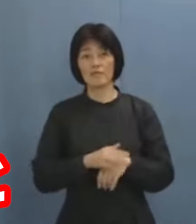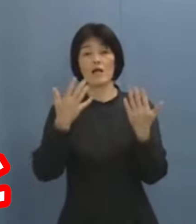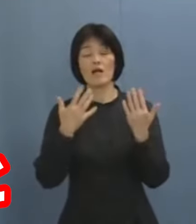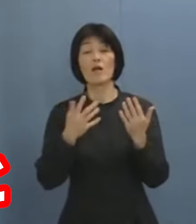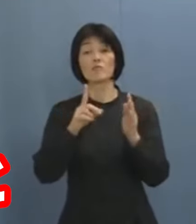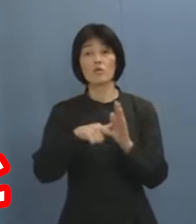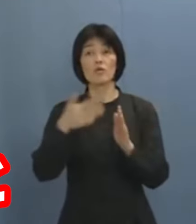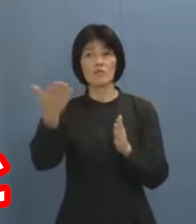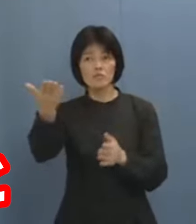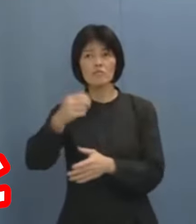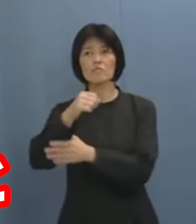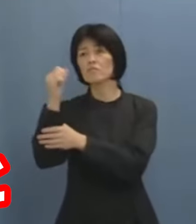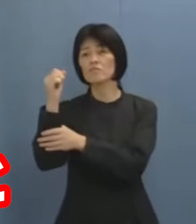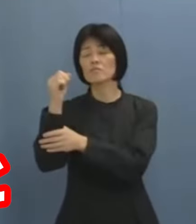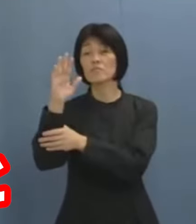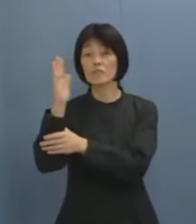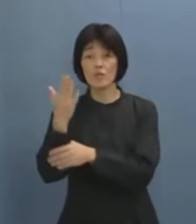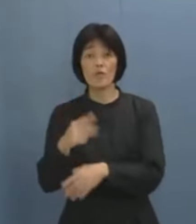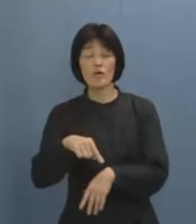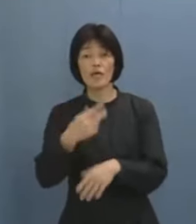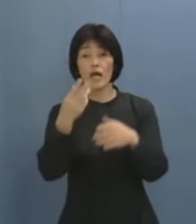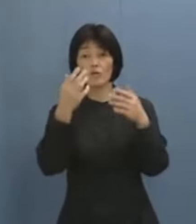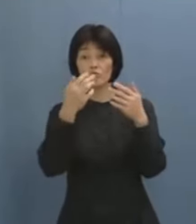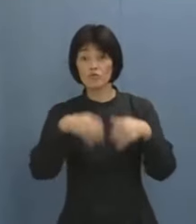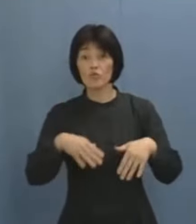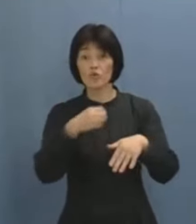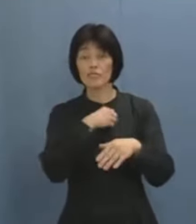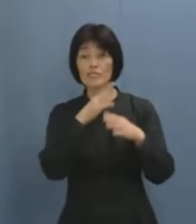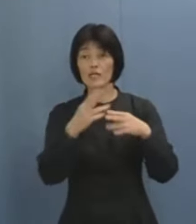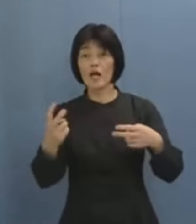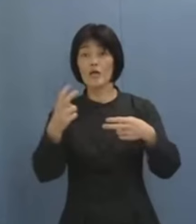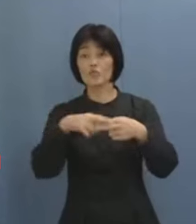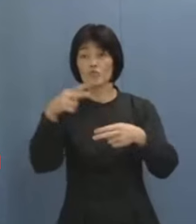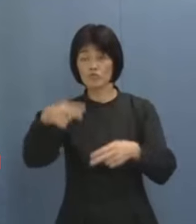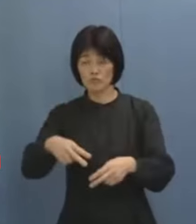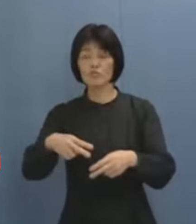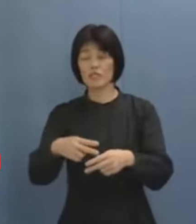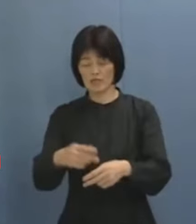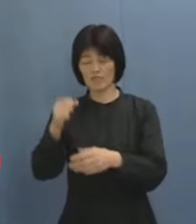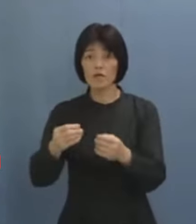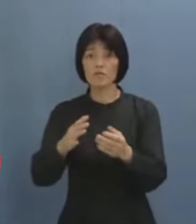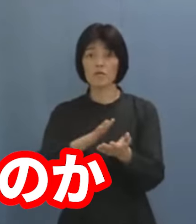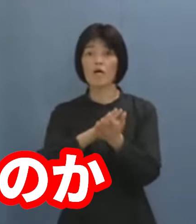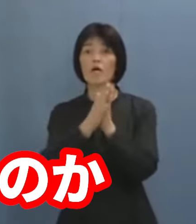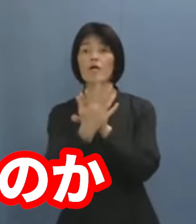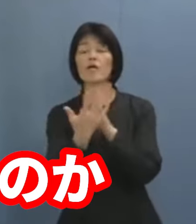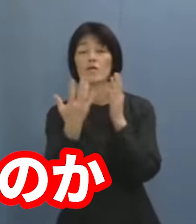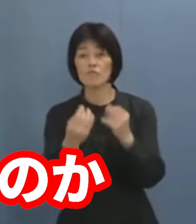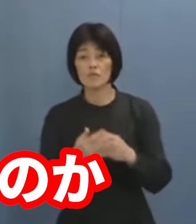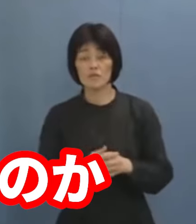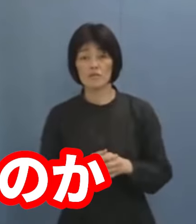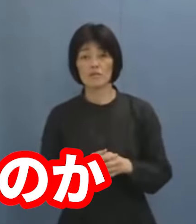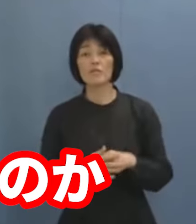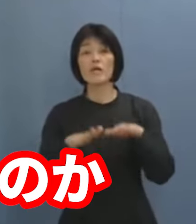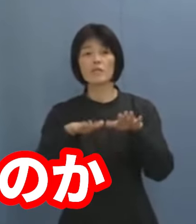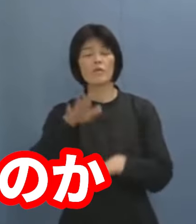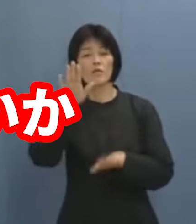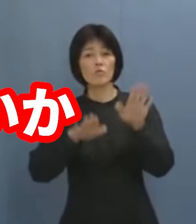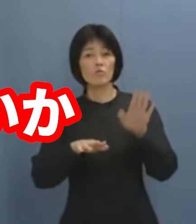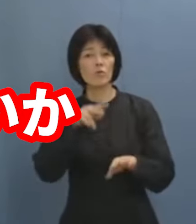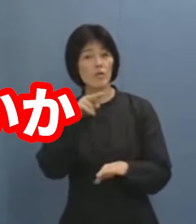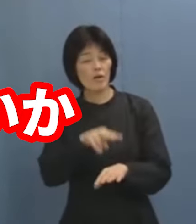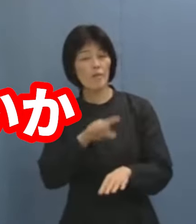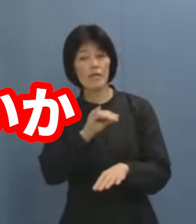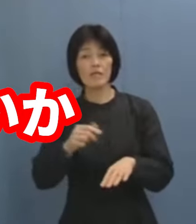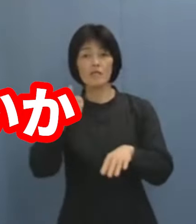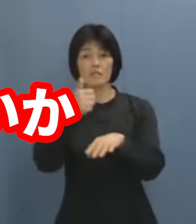まで百条委員会で明らかになってきたと。でこの状況を見て県議会としても斉藤知事が果たして知事を続けるのが正しいのか、責